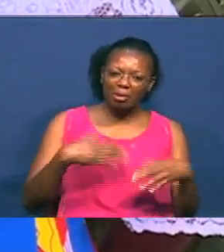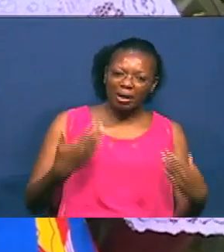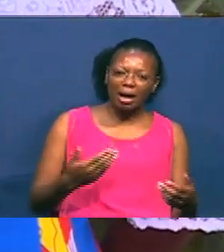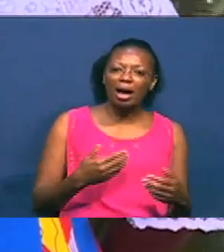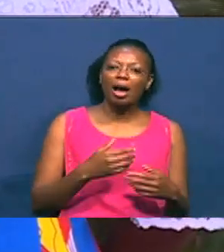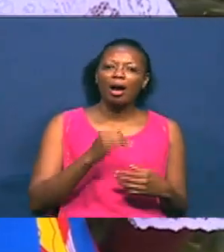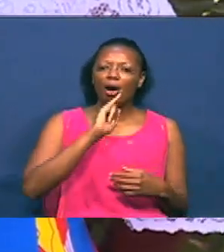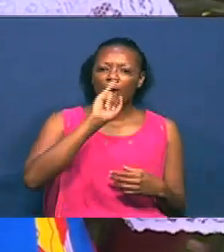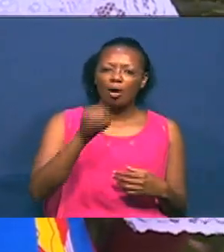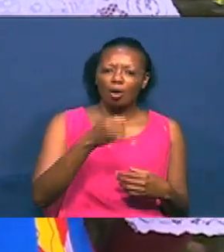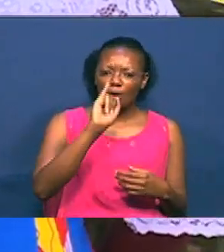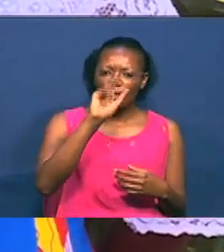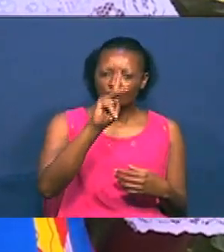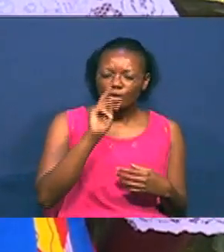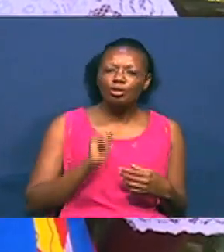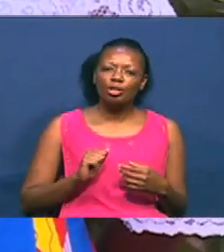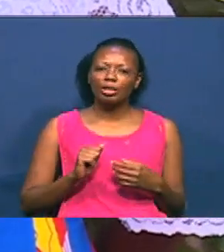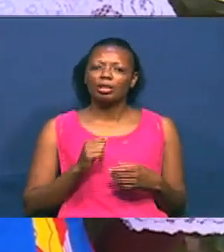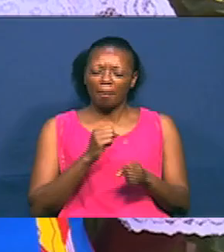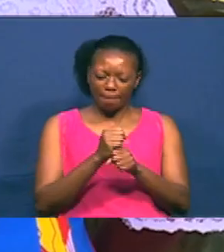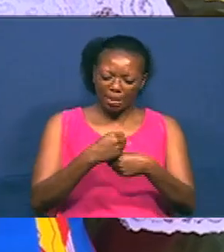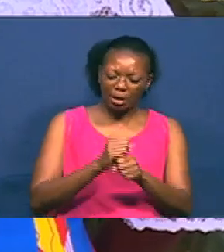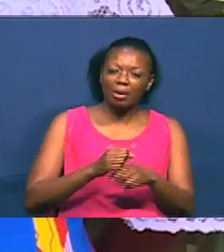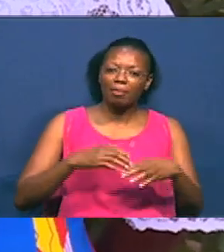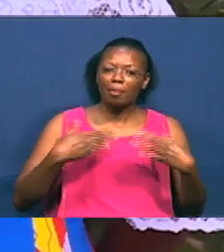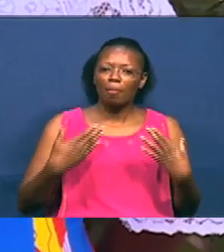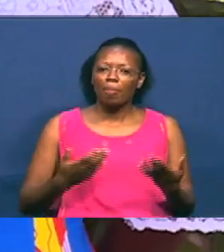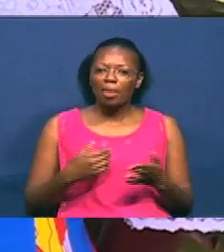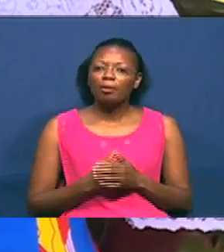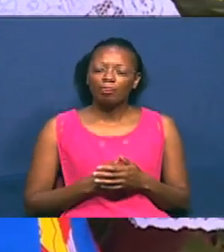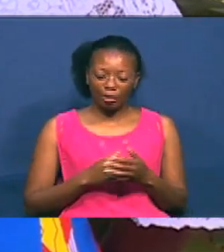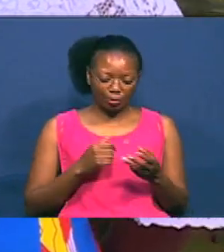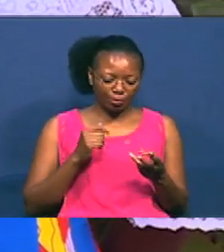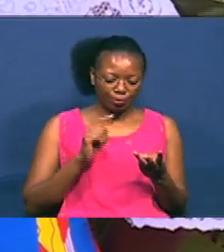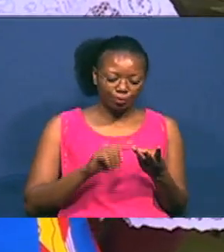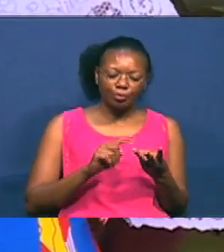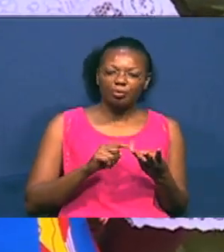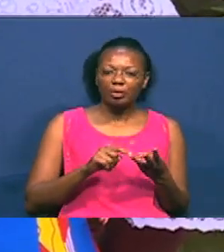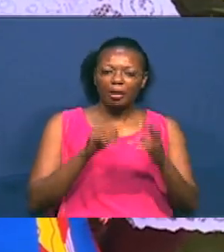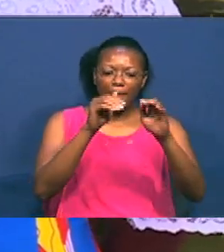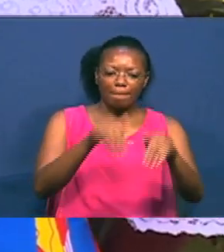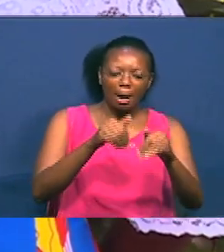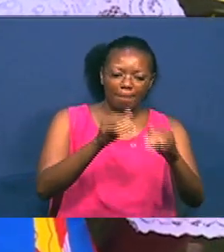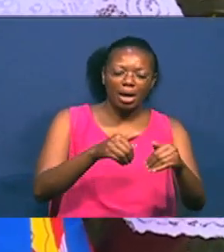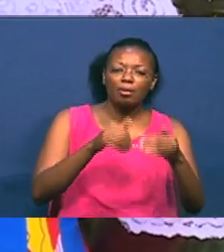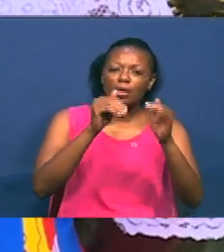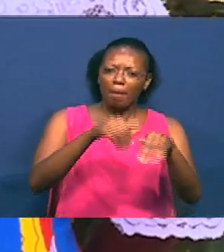Multi-purpose, jik, disinfectant, kerol. Na ukulima